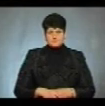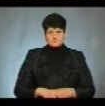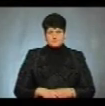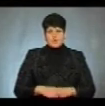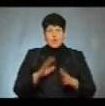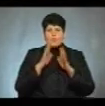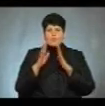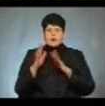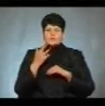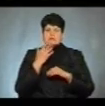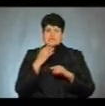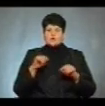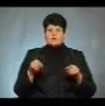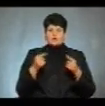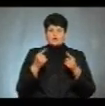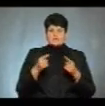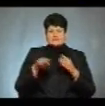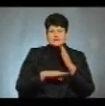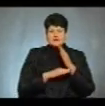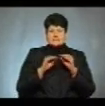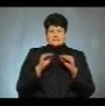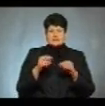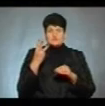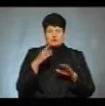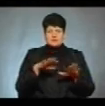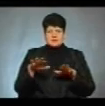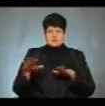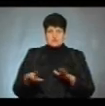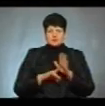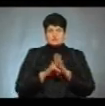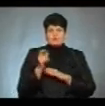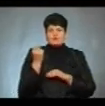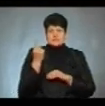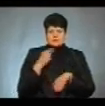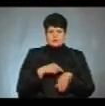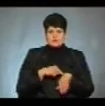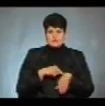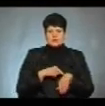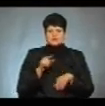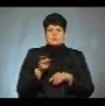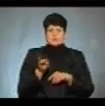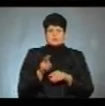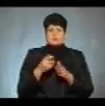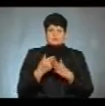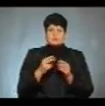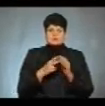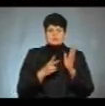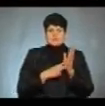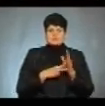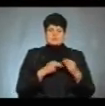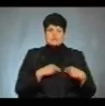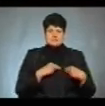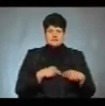У парку національного відродження дерева саджали на 3 локаціях. Розпочали об 11 годині. Сюди прийшло близько 17